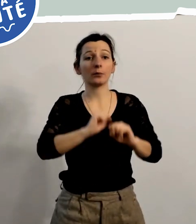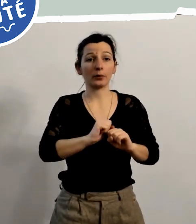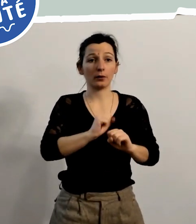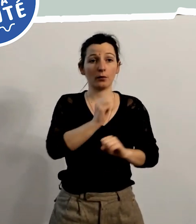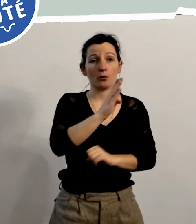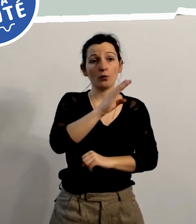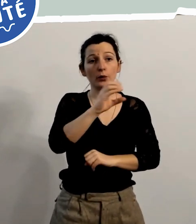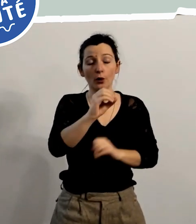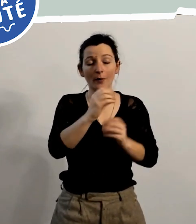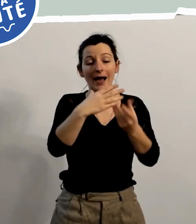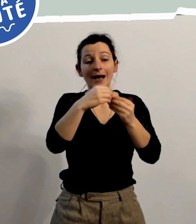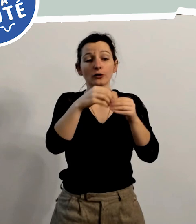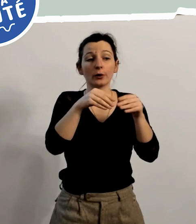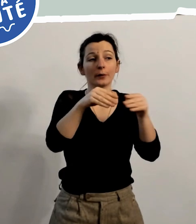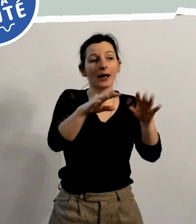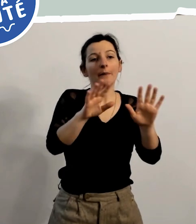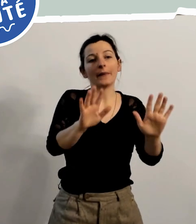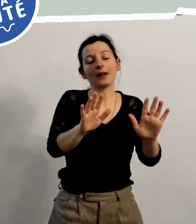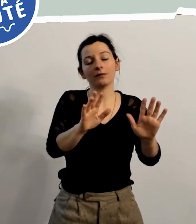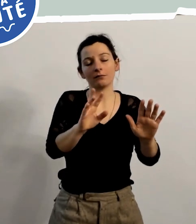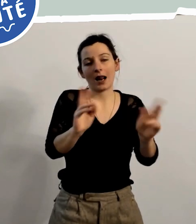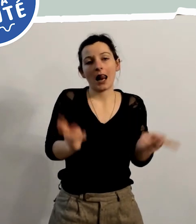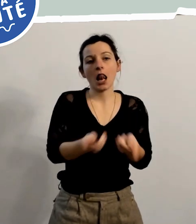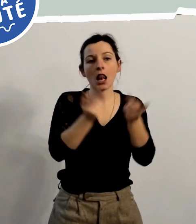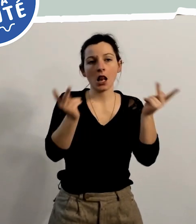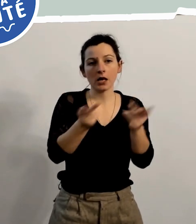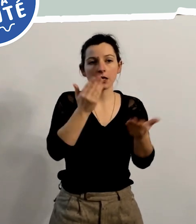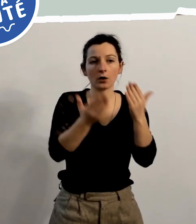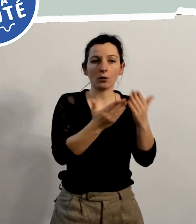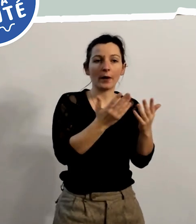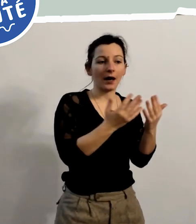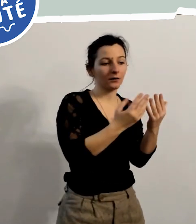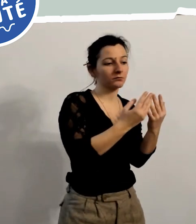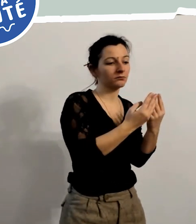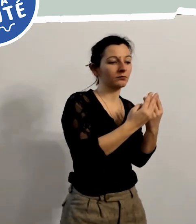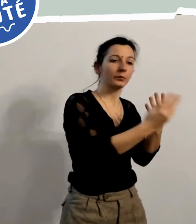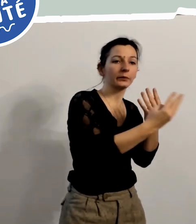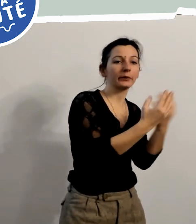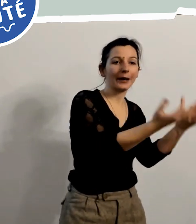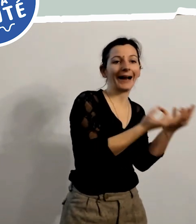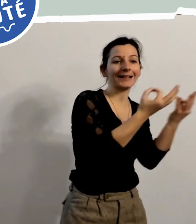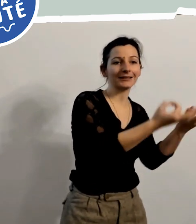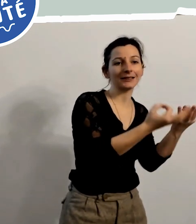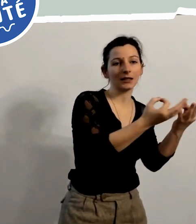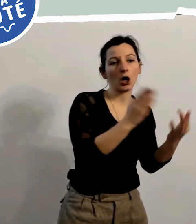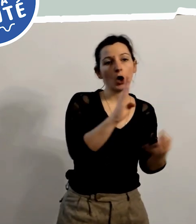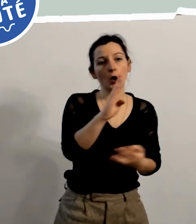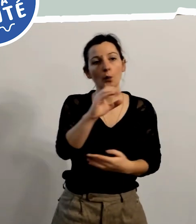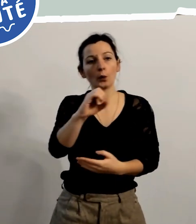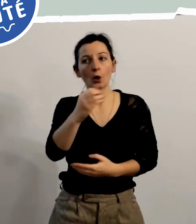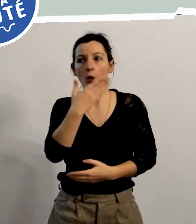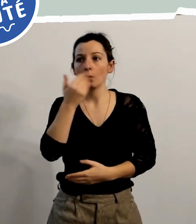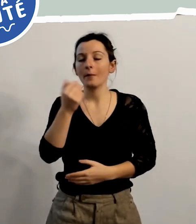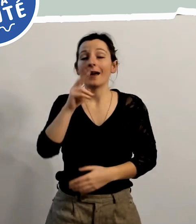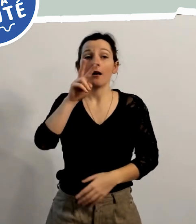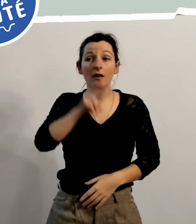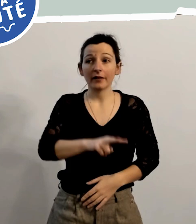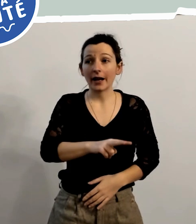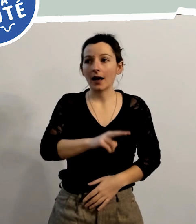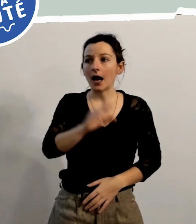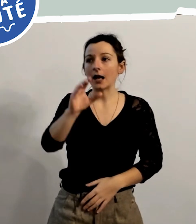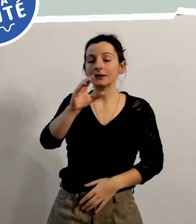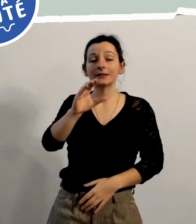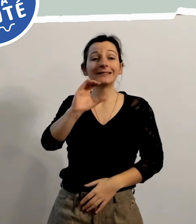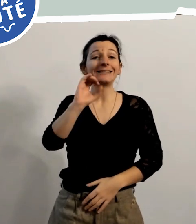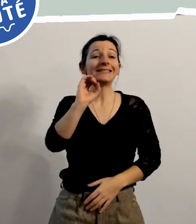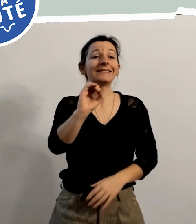bio, mais ils sont quand même moins impactants. Après, il faut savoir qu'on pourra jamais avoir une exposition